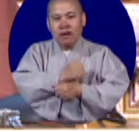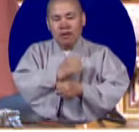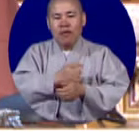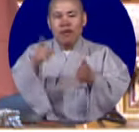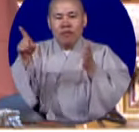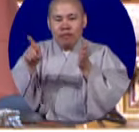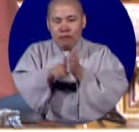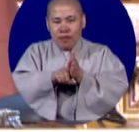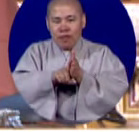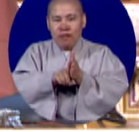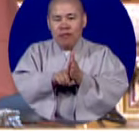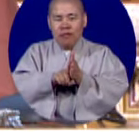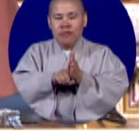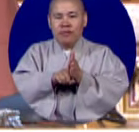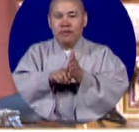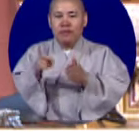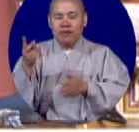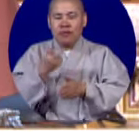믿고